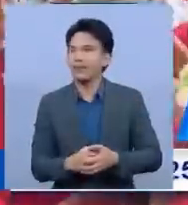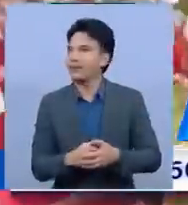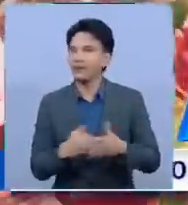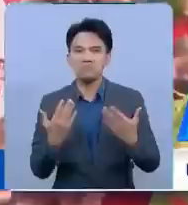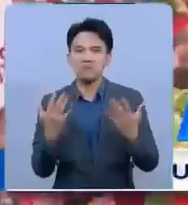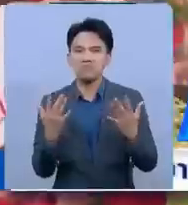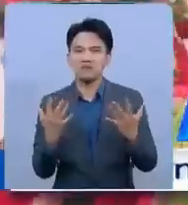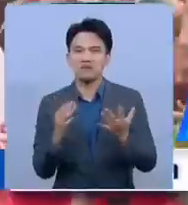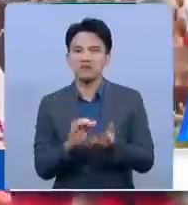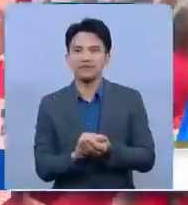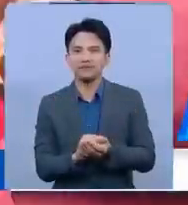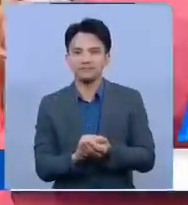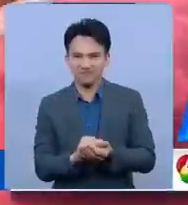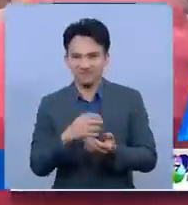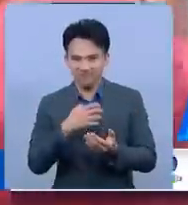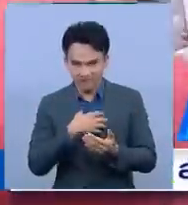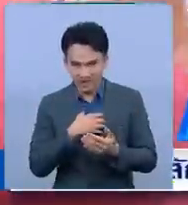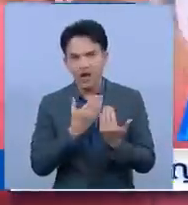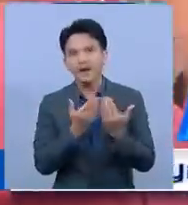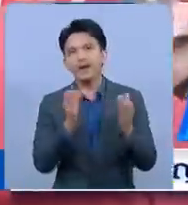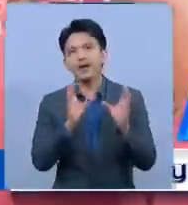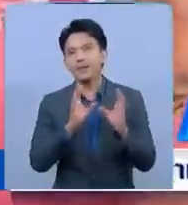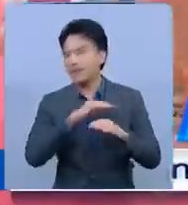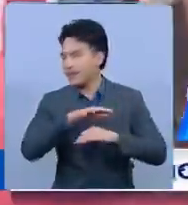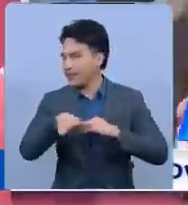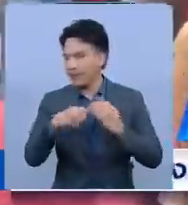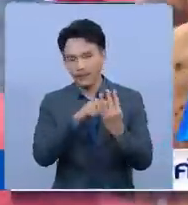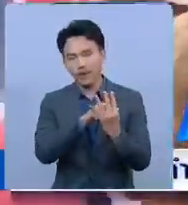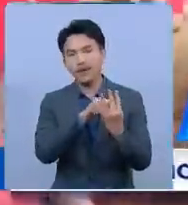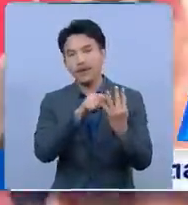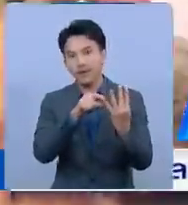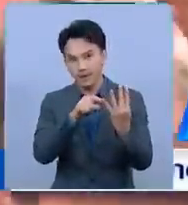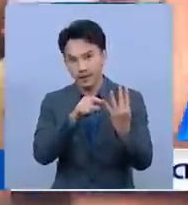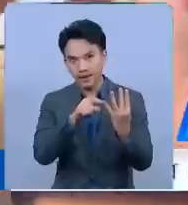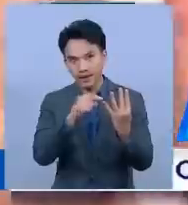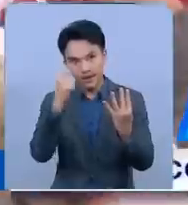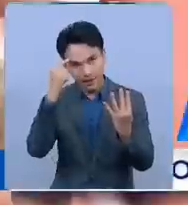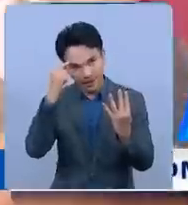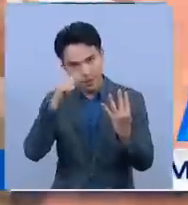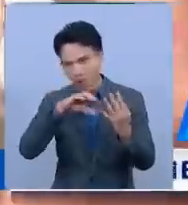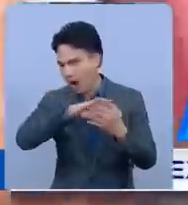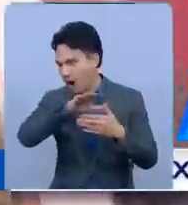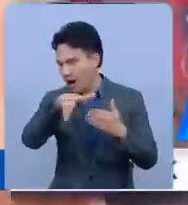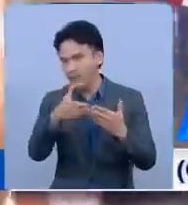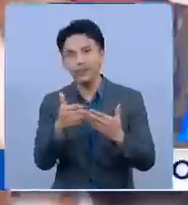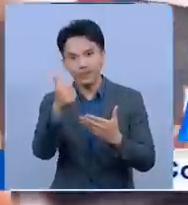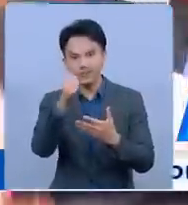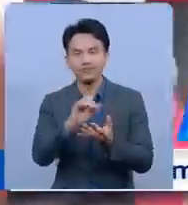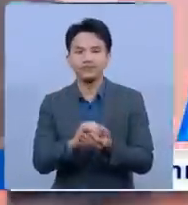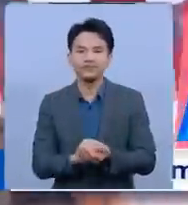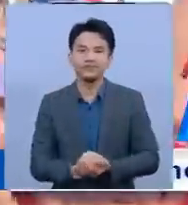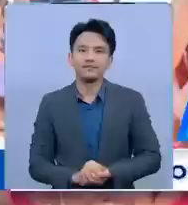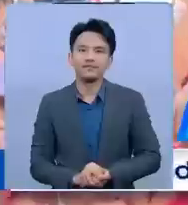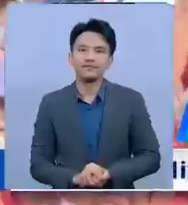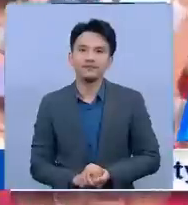ใหม่แล้วขอพาทั้งตระกูลเนี่ย4คนเนี่ยหวังจะแลนด์สไลด์ได้ยกจังหวัดด้วย แหมเวลาเขาไปเขา